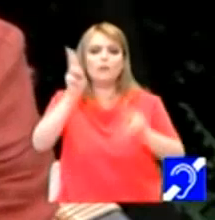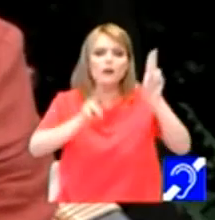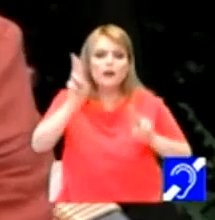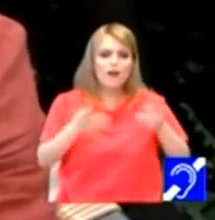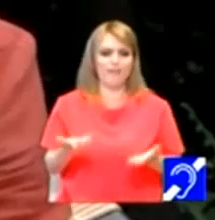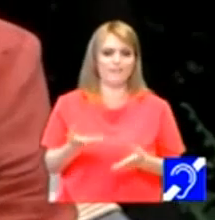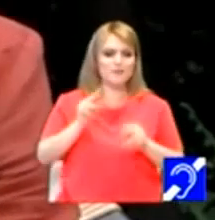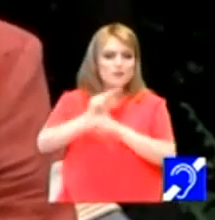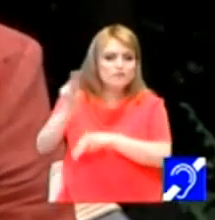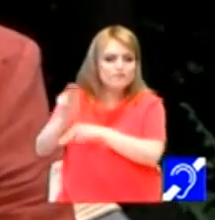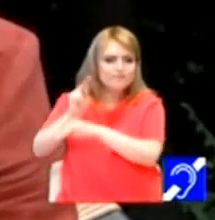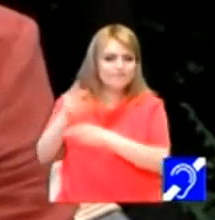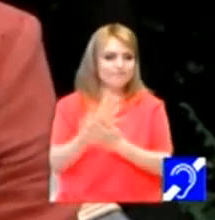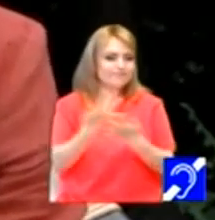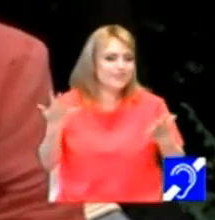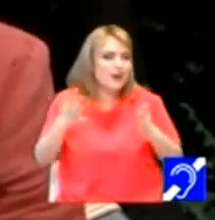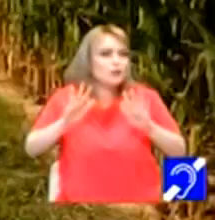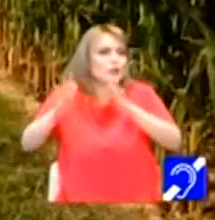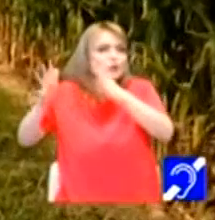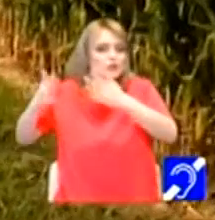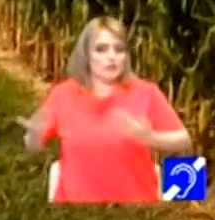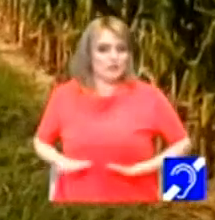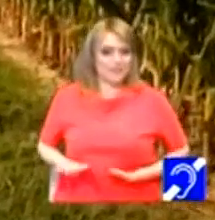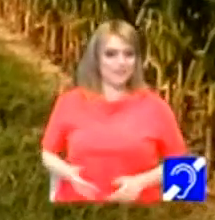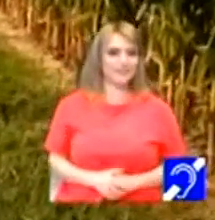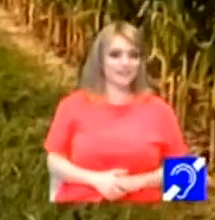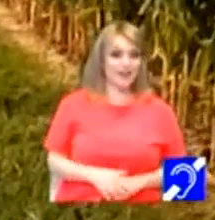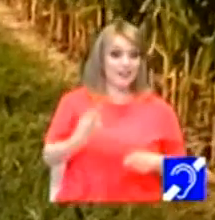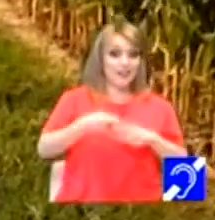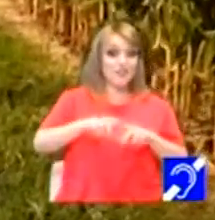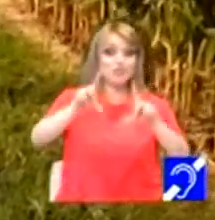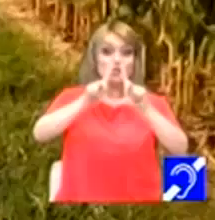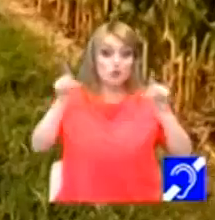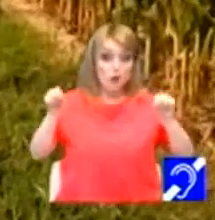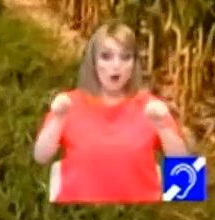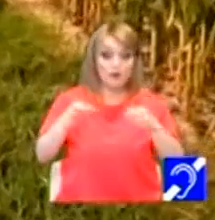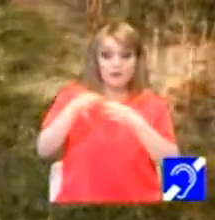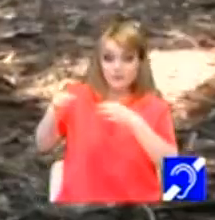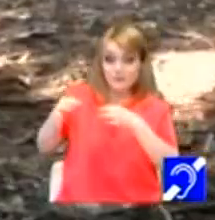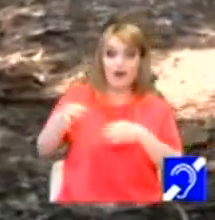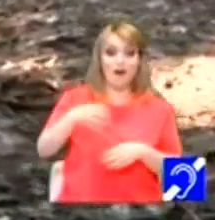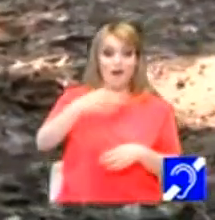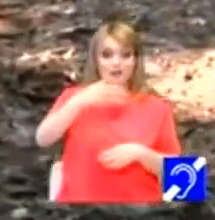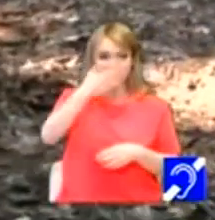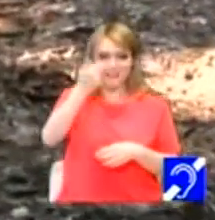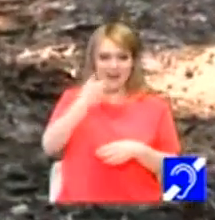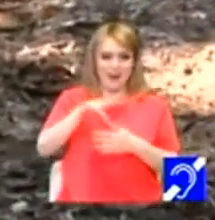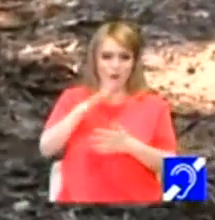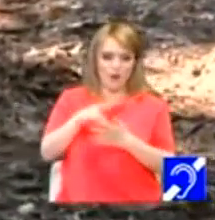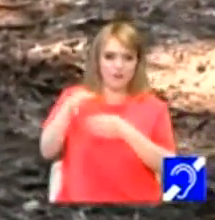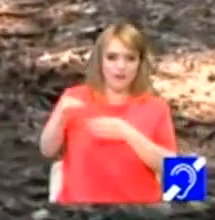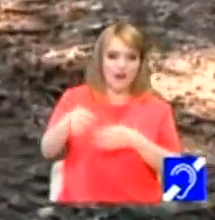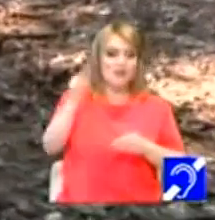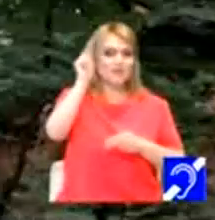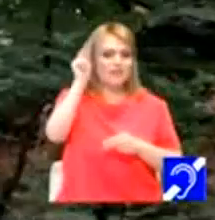è già molto orientata alla proattività. La scuola Grinda da din regiunea Lombardia se învață noua